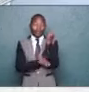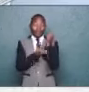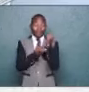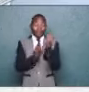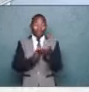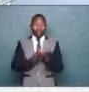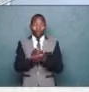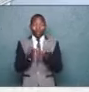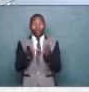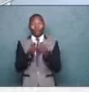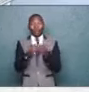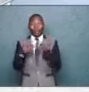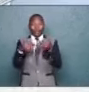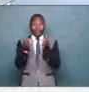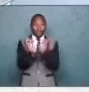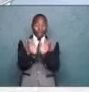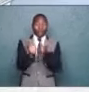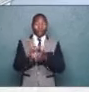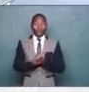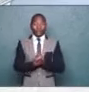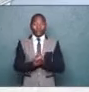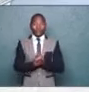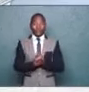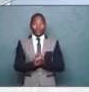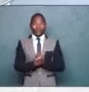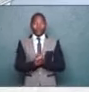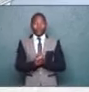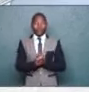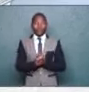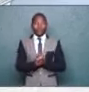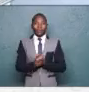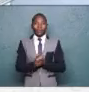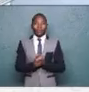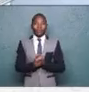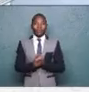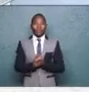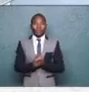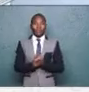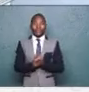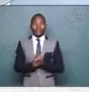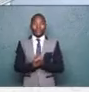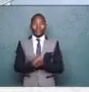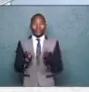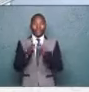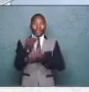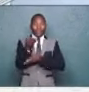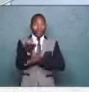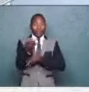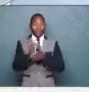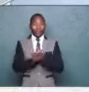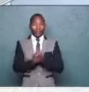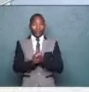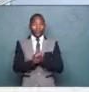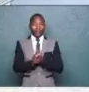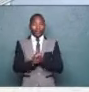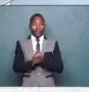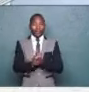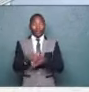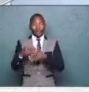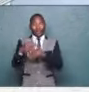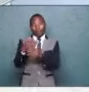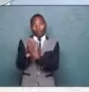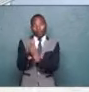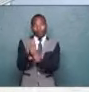mu mkumano ya zipani imene imatchedwa kuti Multiparty Liaison Committees. Kumikumano kumeneku ndikumene